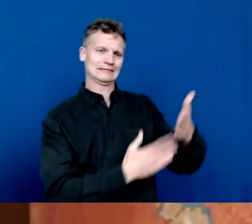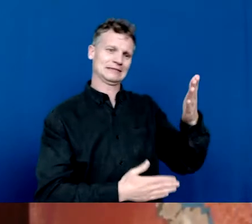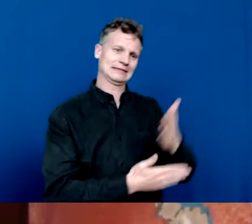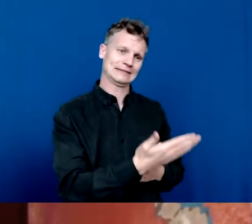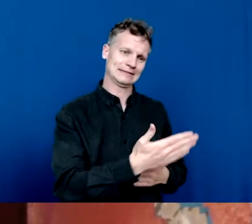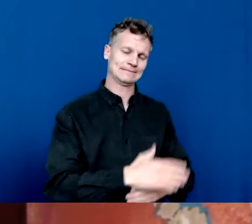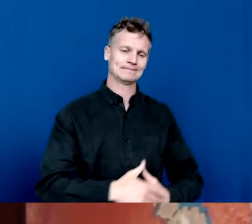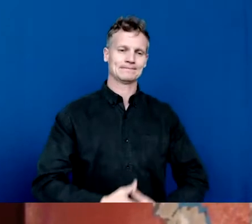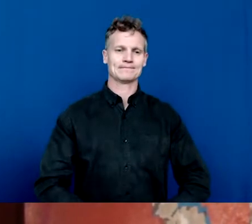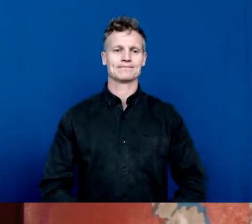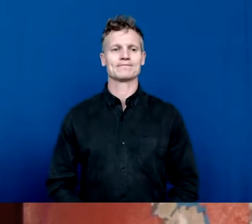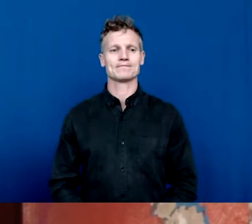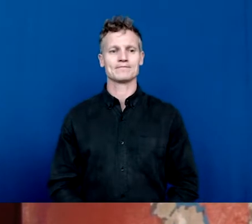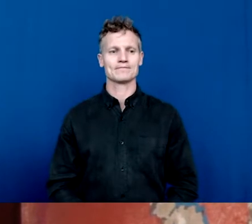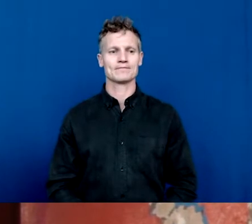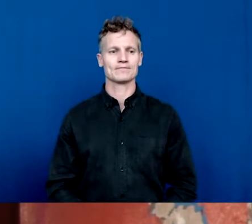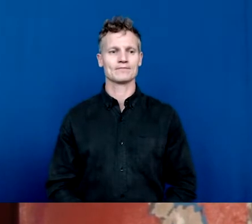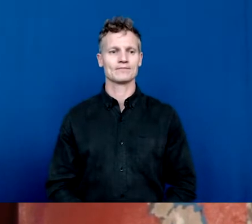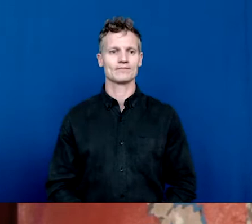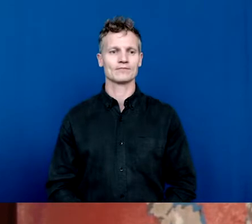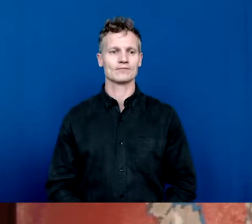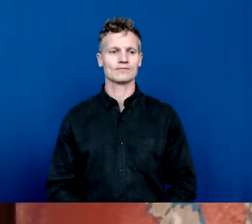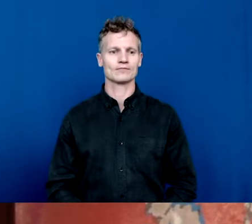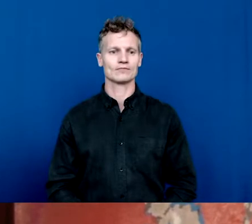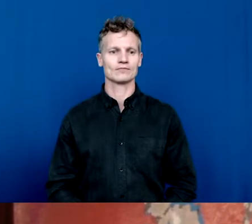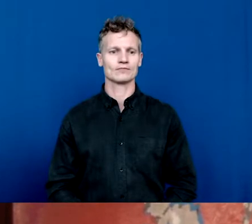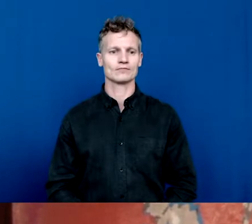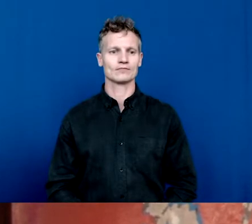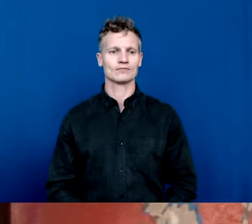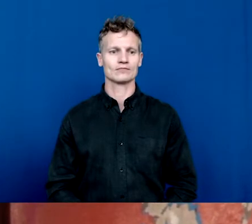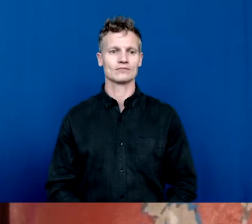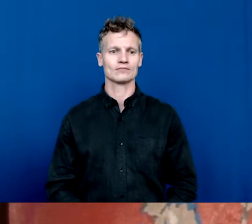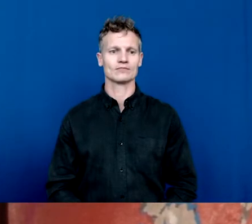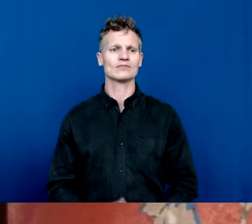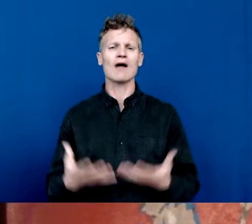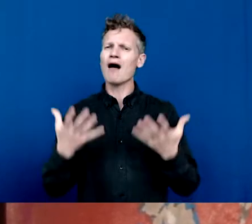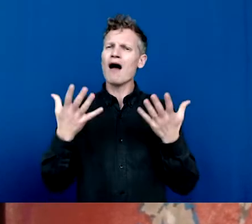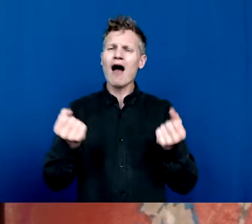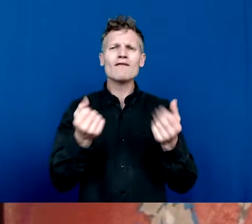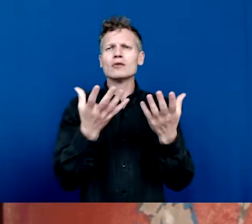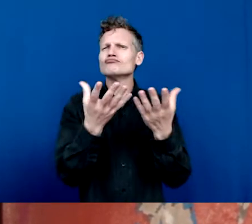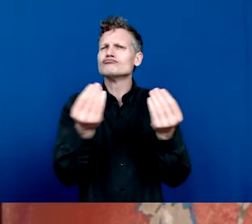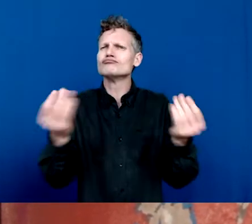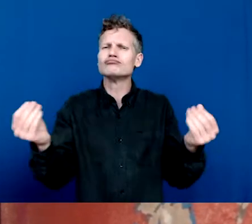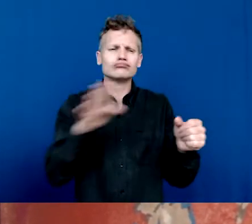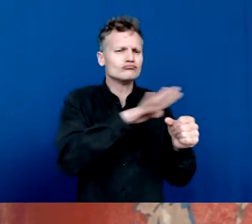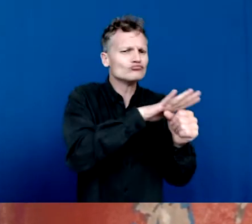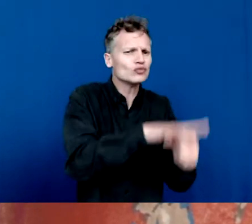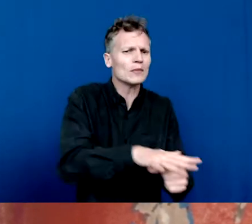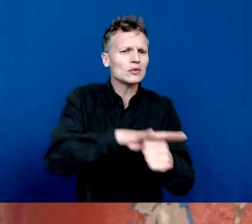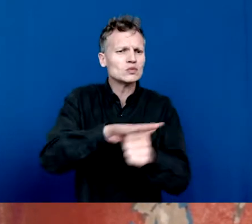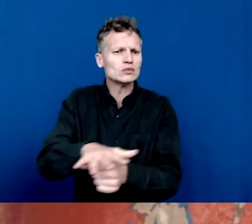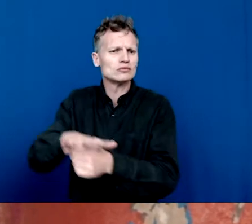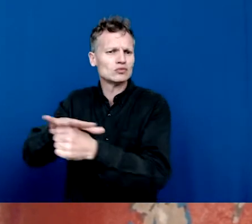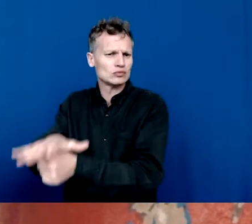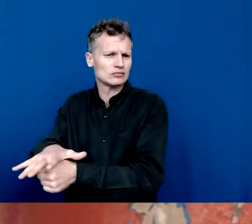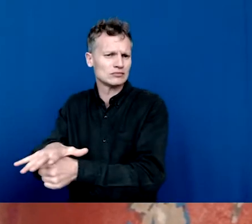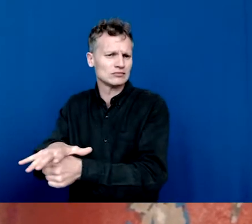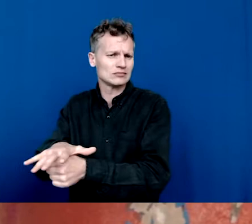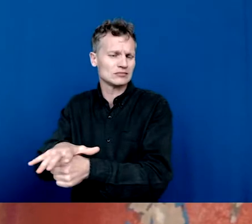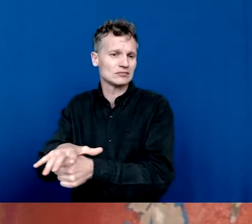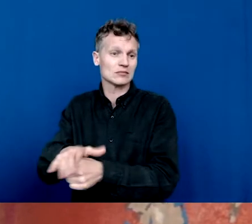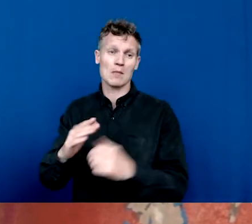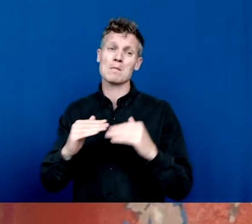Nous pouvons faire l'objet de discrimination pour de nombreuses raisons. Des recherches et programmes supplémentaires